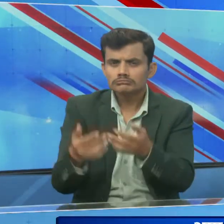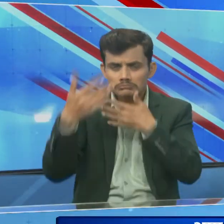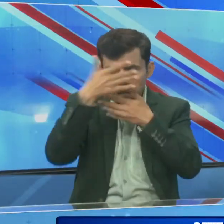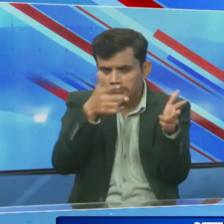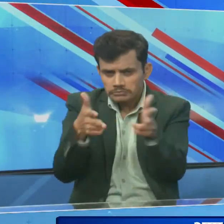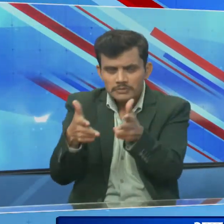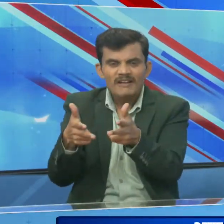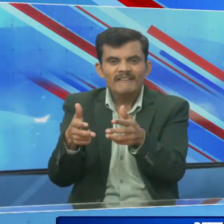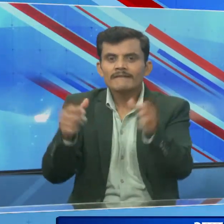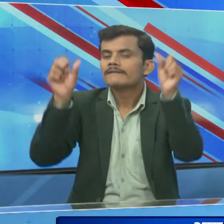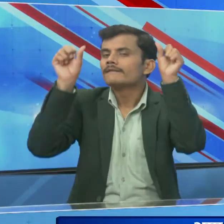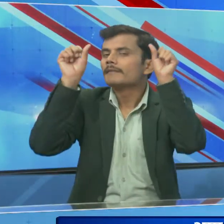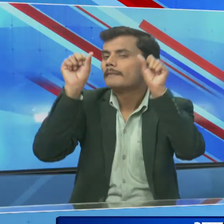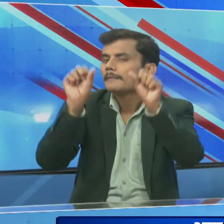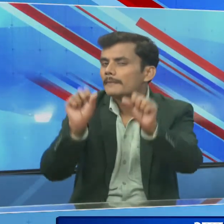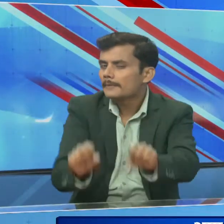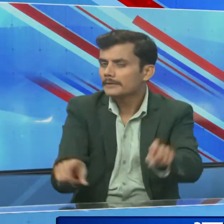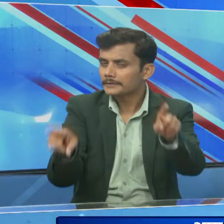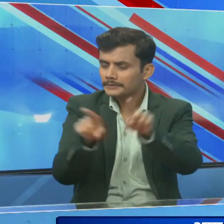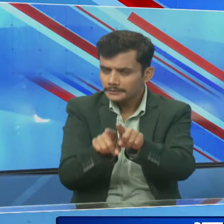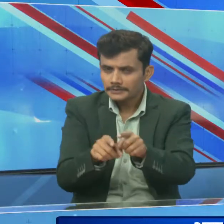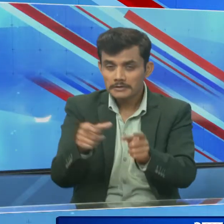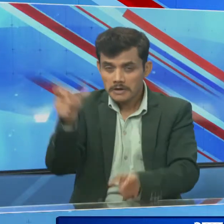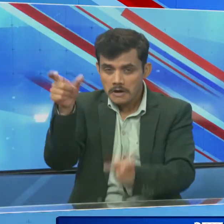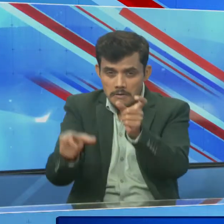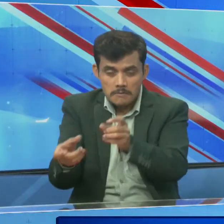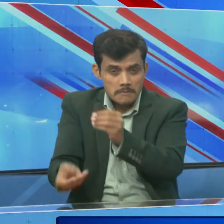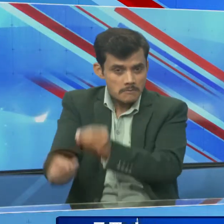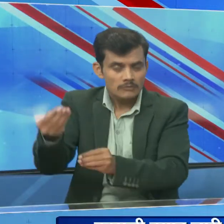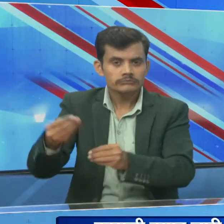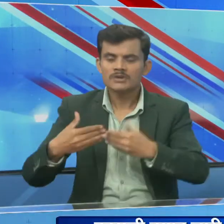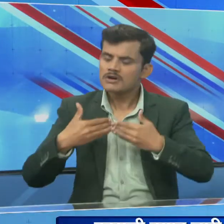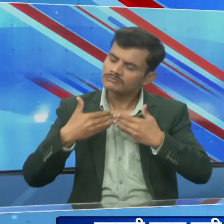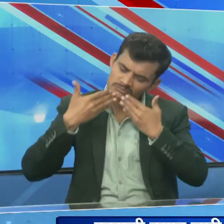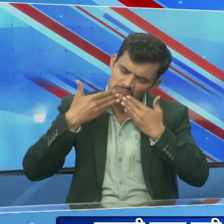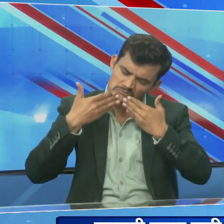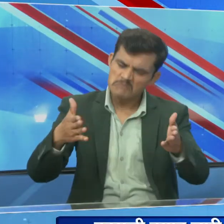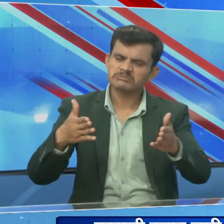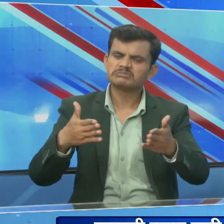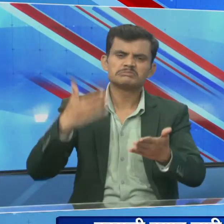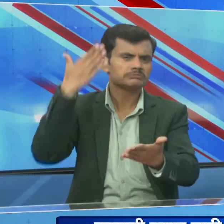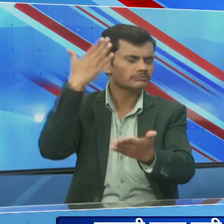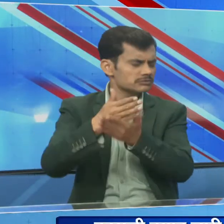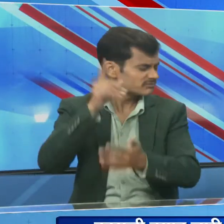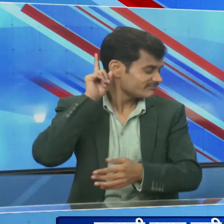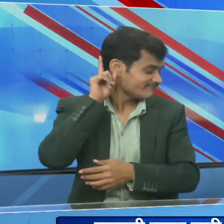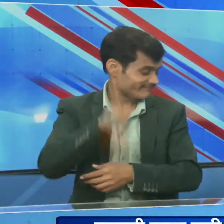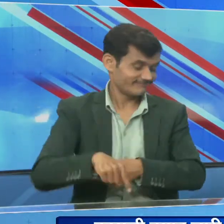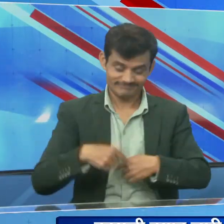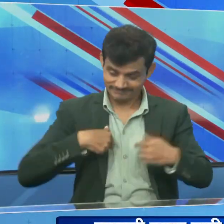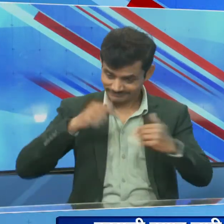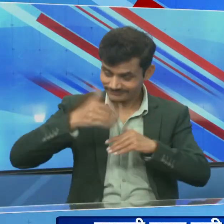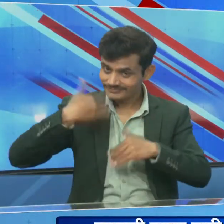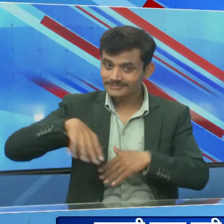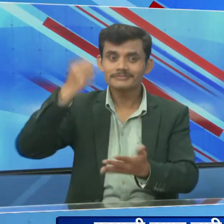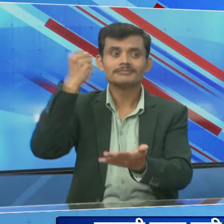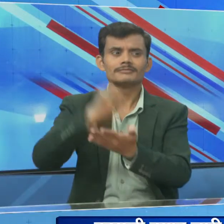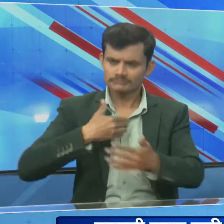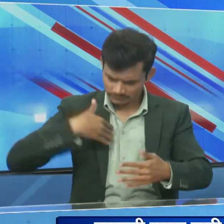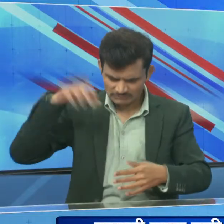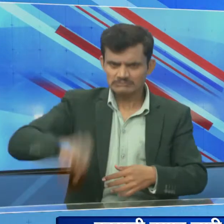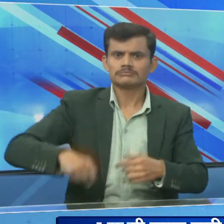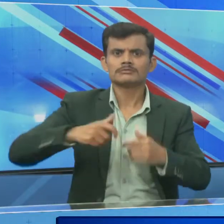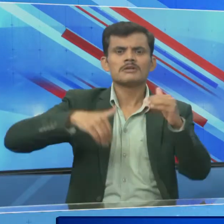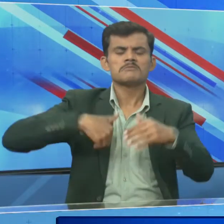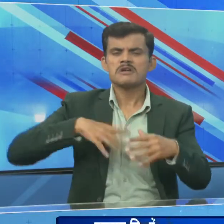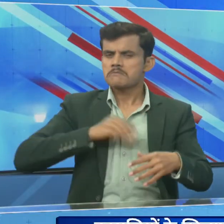की कमर टूटती नजर आ रही है और आम मतदाता खुलकर इस बहिष्कार को नजरअंदाज कर रहा है। नहीं, हम वोट डालने जाएंगे, किसी का